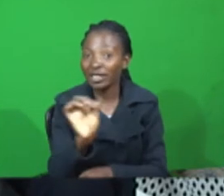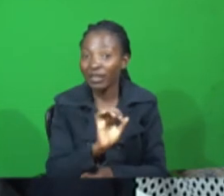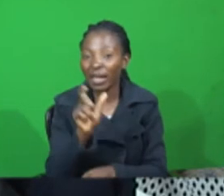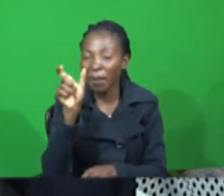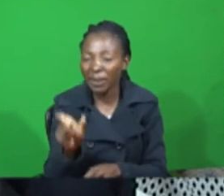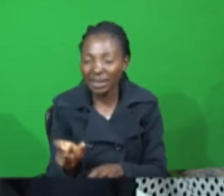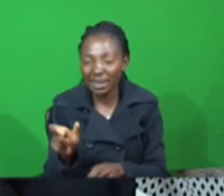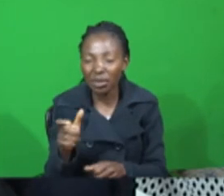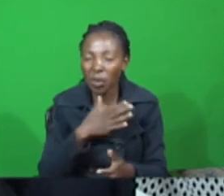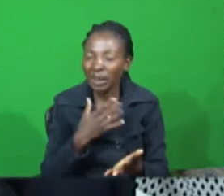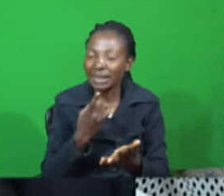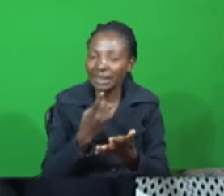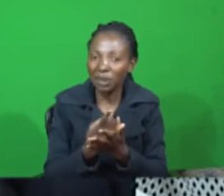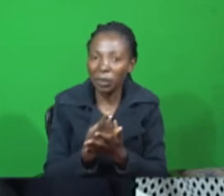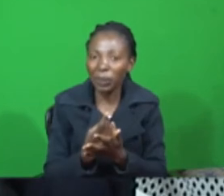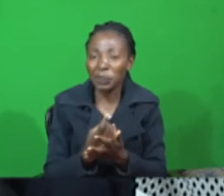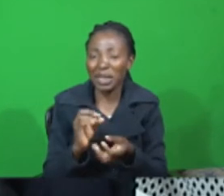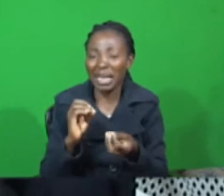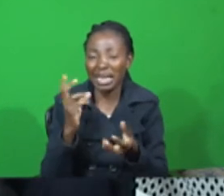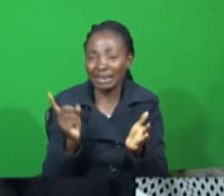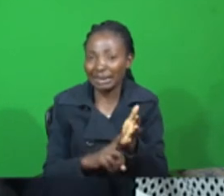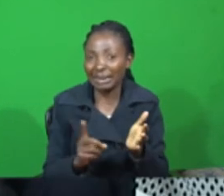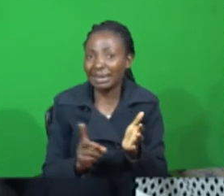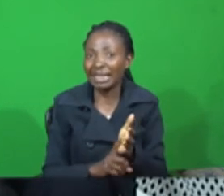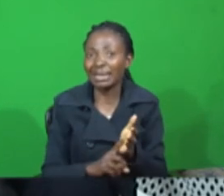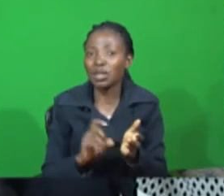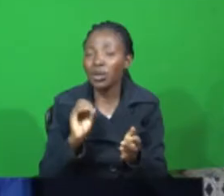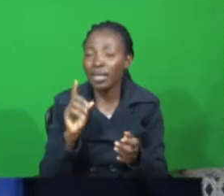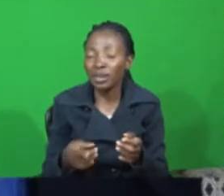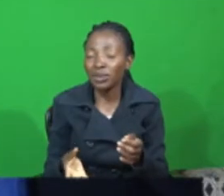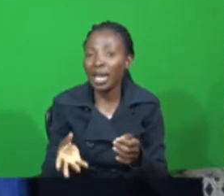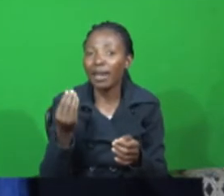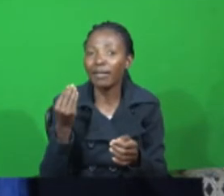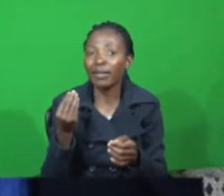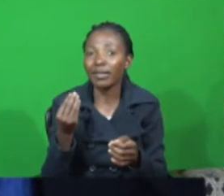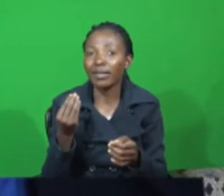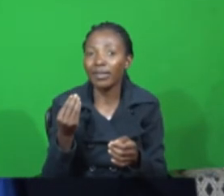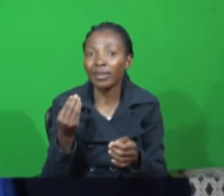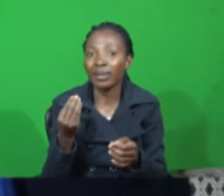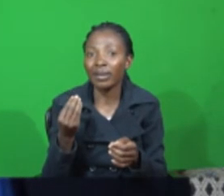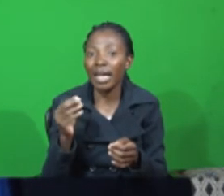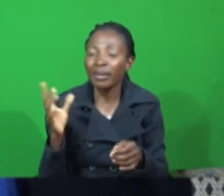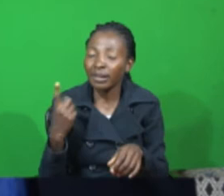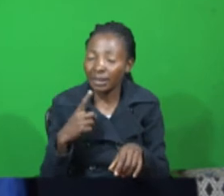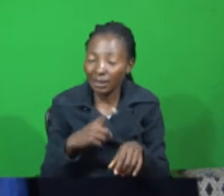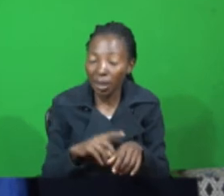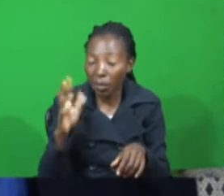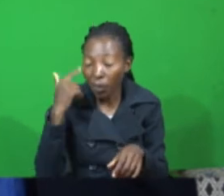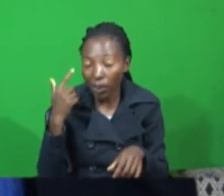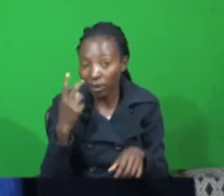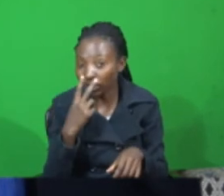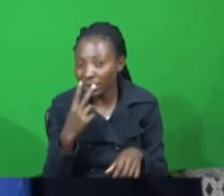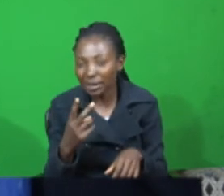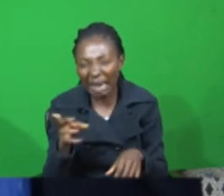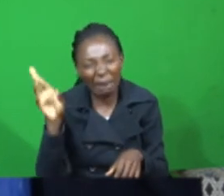aigona kuita mukadzi futi kuti raisenzi iroro uriwani patinoziva kuti chinhu chiri pemanende seraisenzi pese paunenge uchiriona